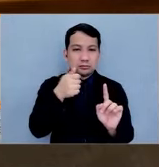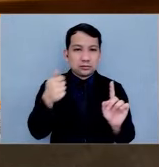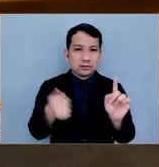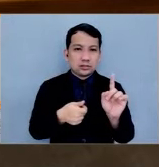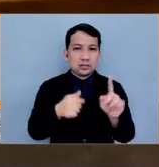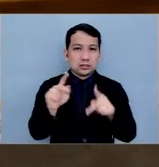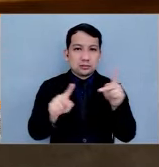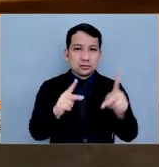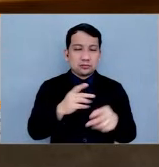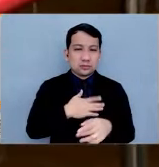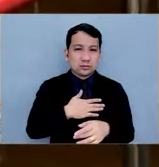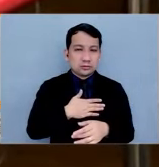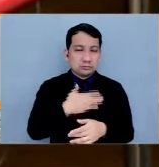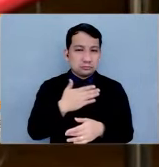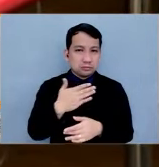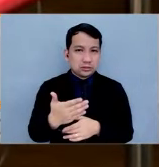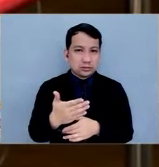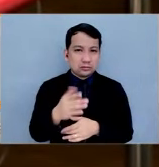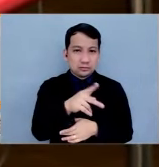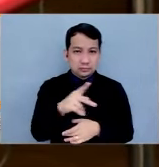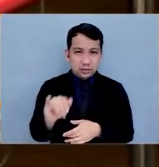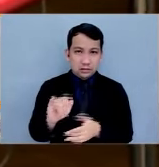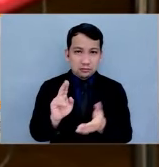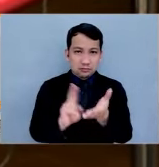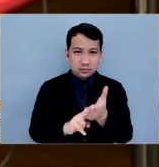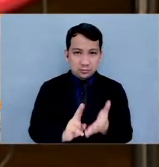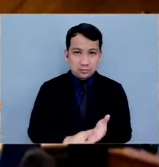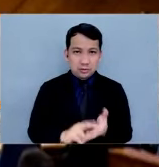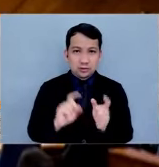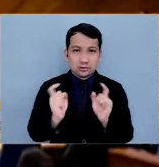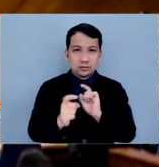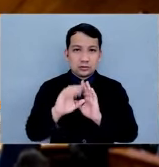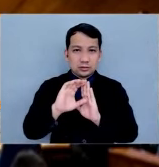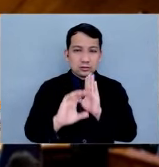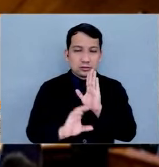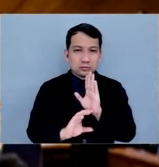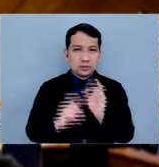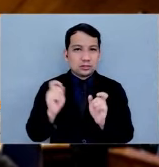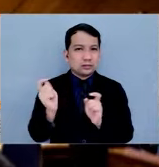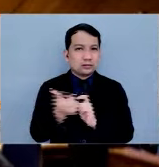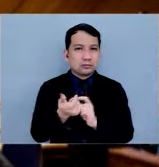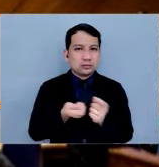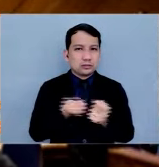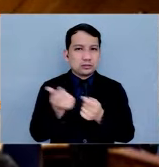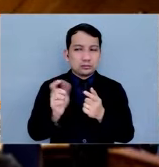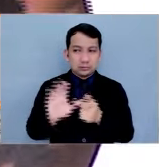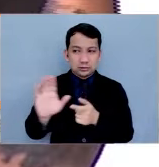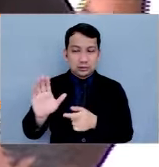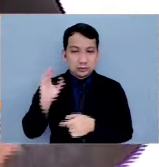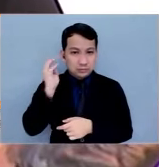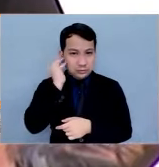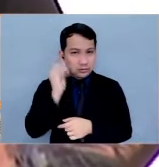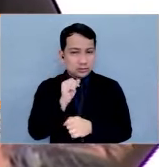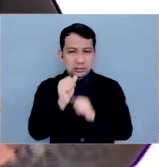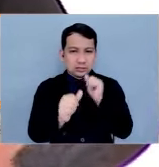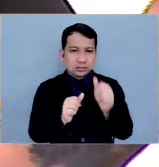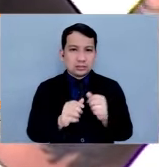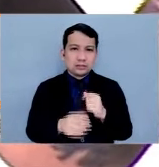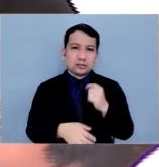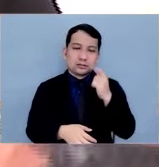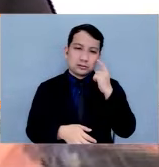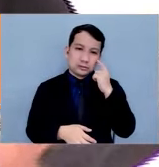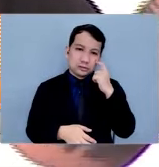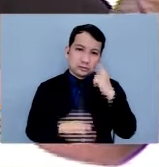Initiative o pagpapapirma para sa tsa-tsa, bagay na ilang beses namang itinanggi ng Speaker. Isog lang ka kay